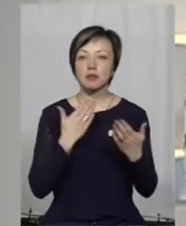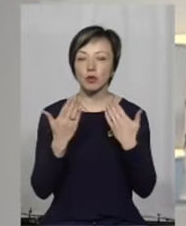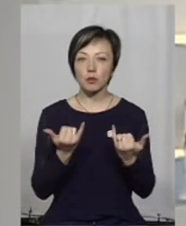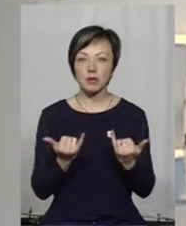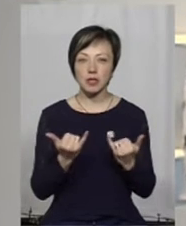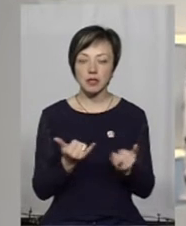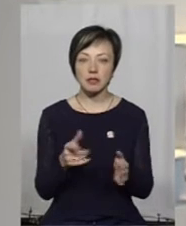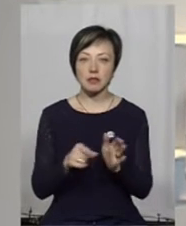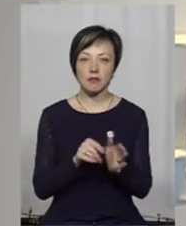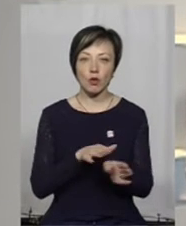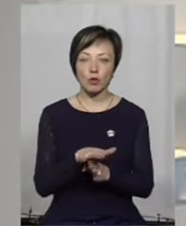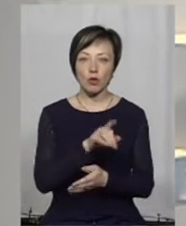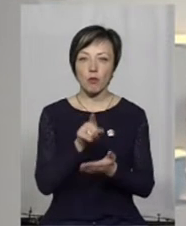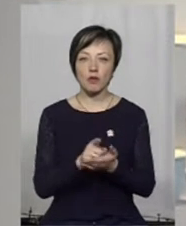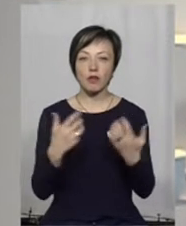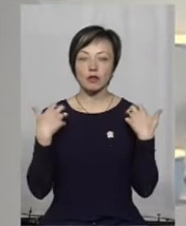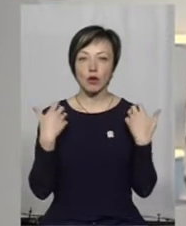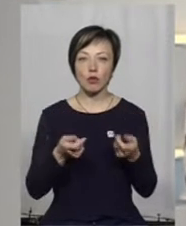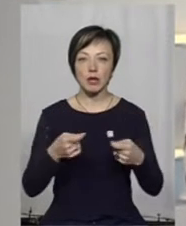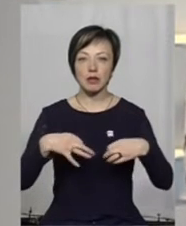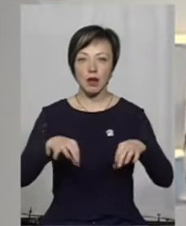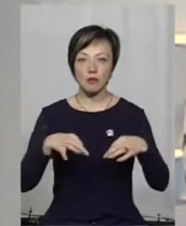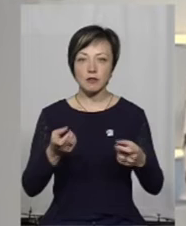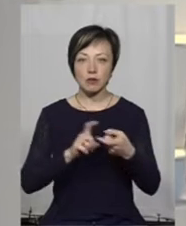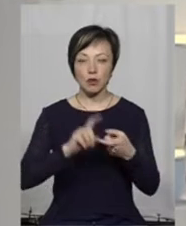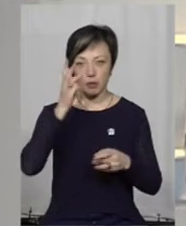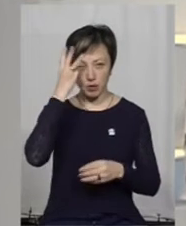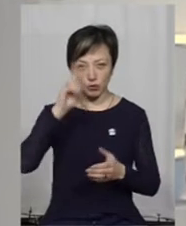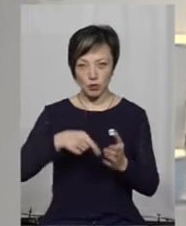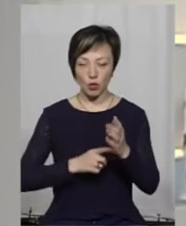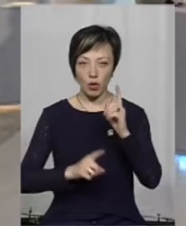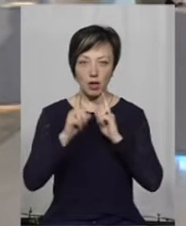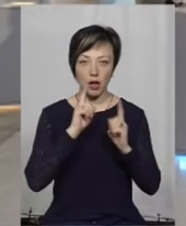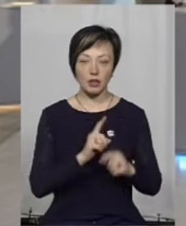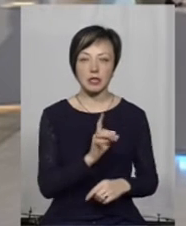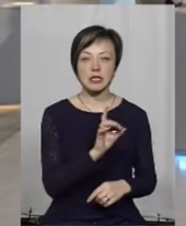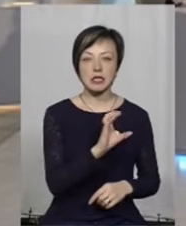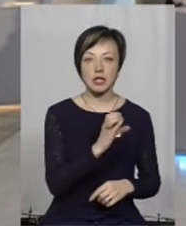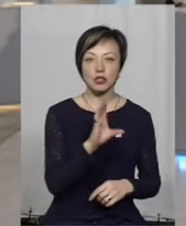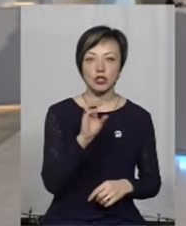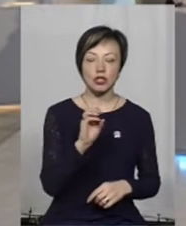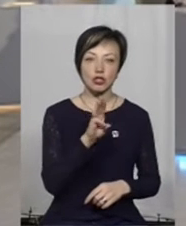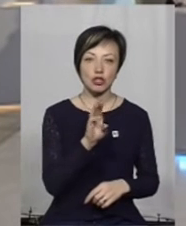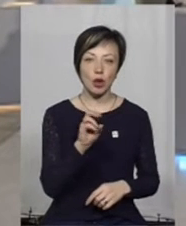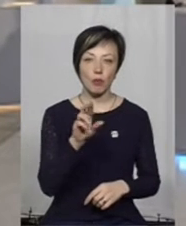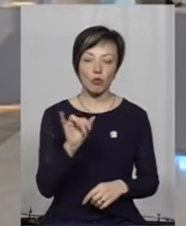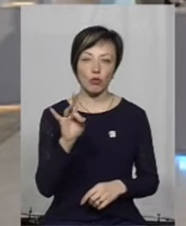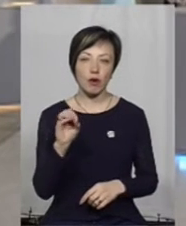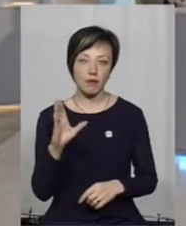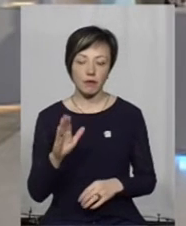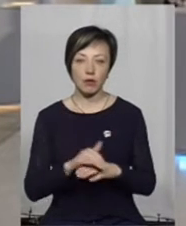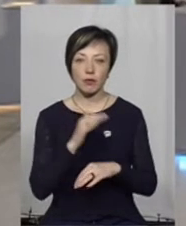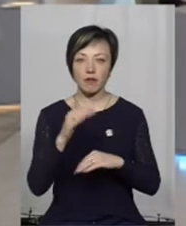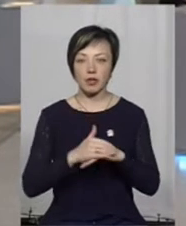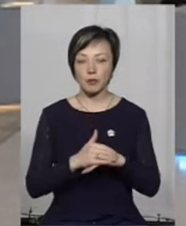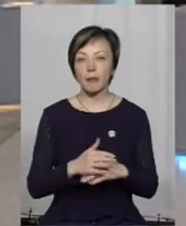Спілкуємось нині із виконуючим обов'язки начальника управління транспорту і зв'язку Хмельницької міської ради Сергієм Шепуревим. Добрий вечір. Добрий вечір.